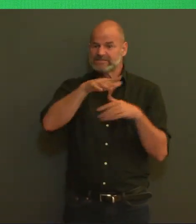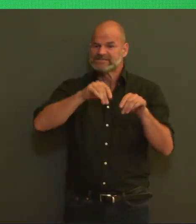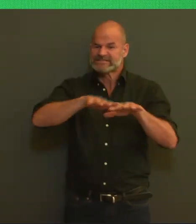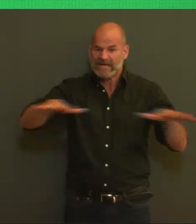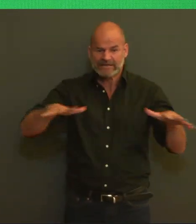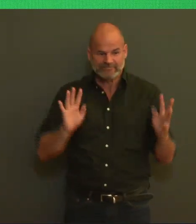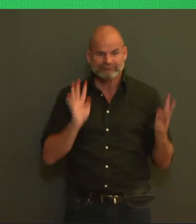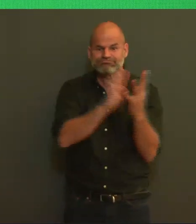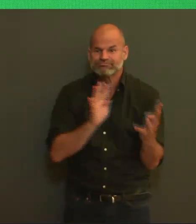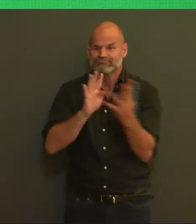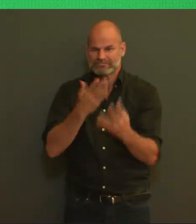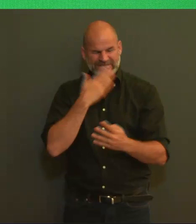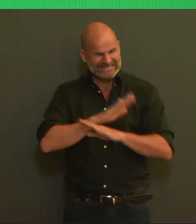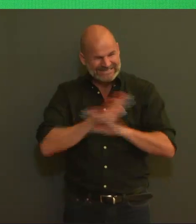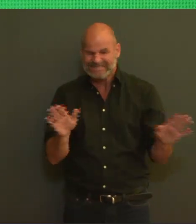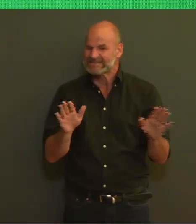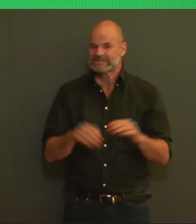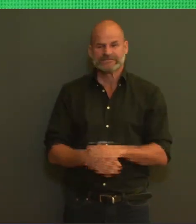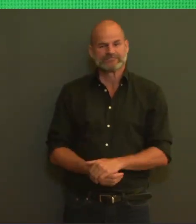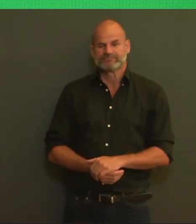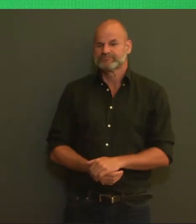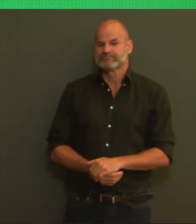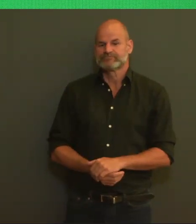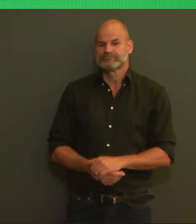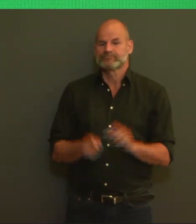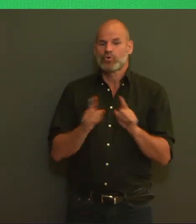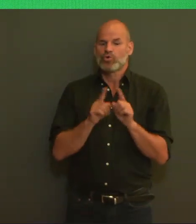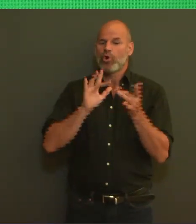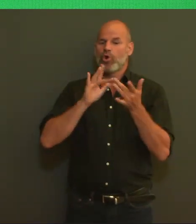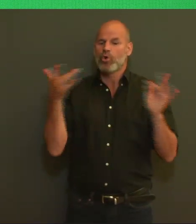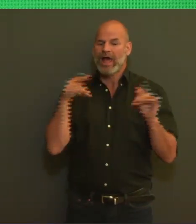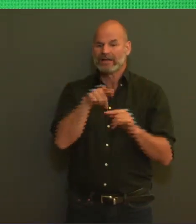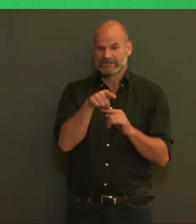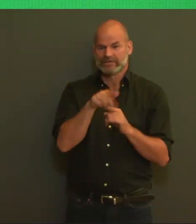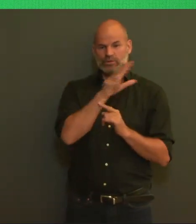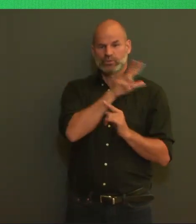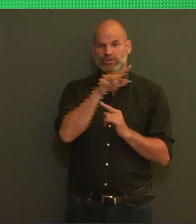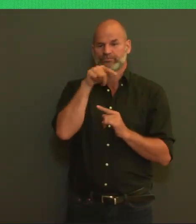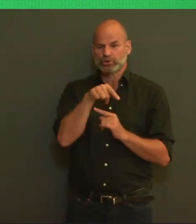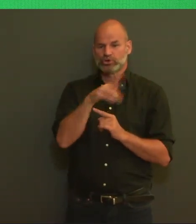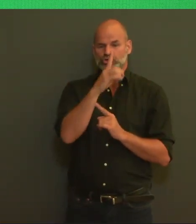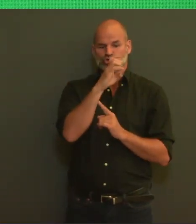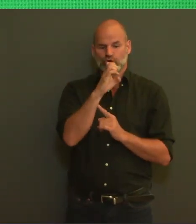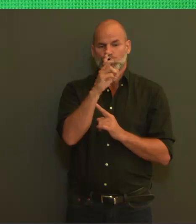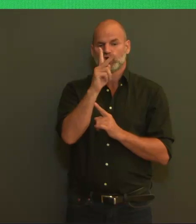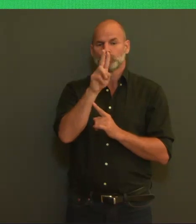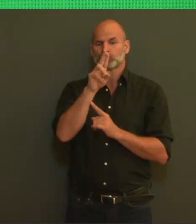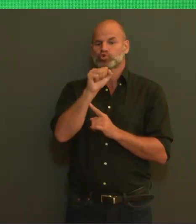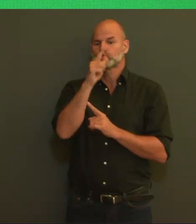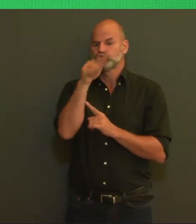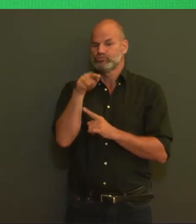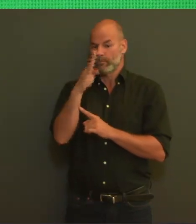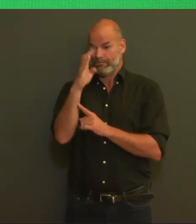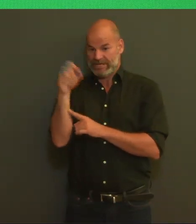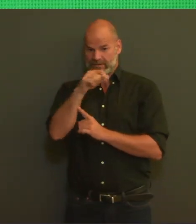van het strand kan je online raadplegen via de website www.dekust.be. Op deze website vind je